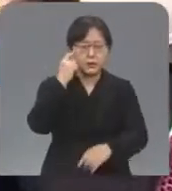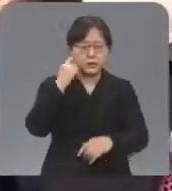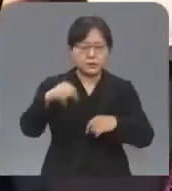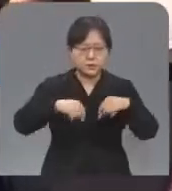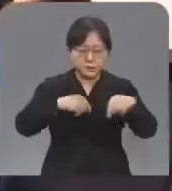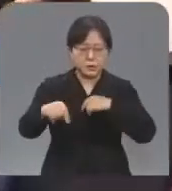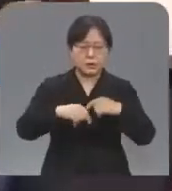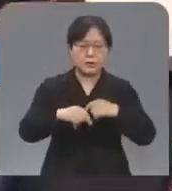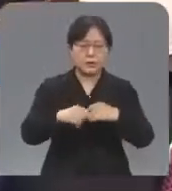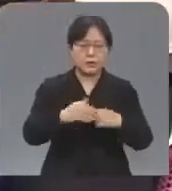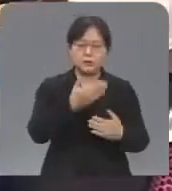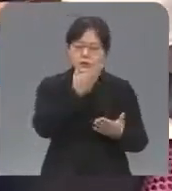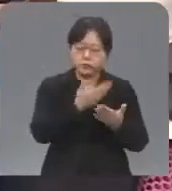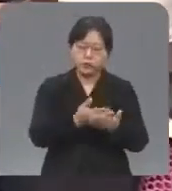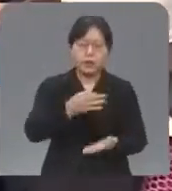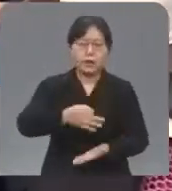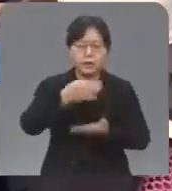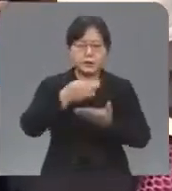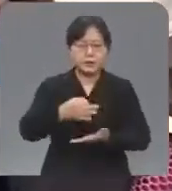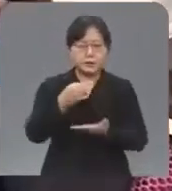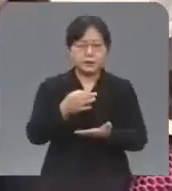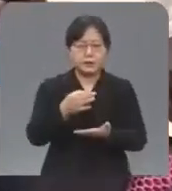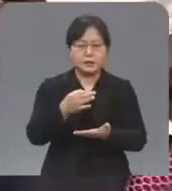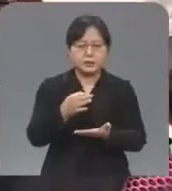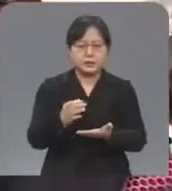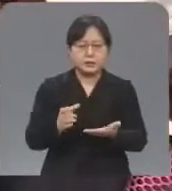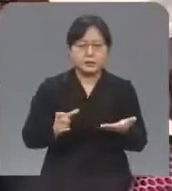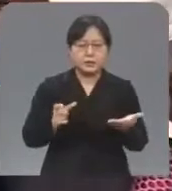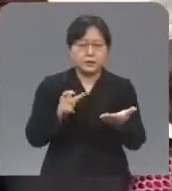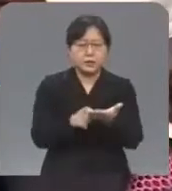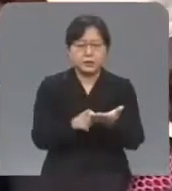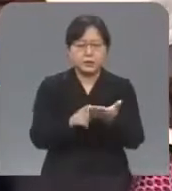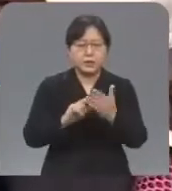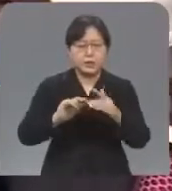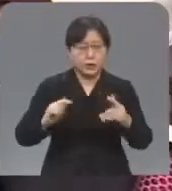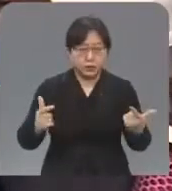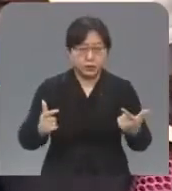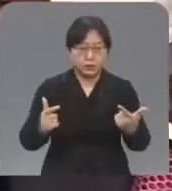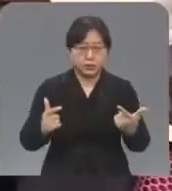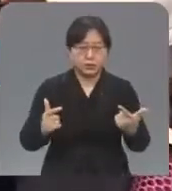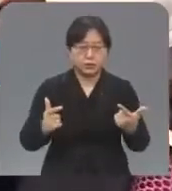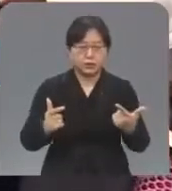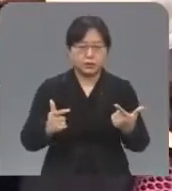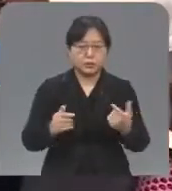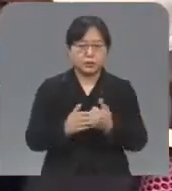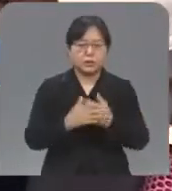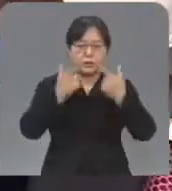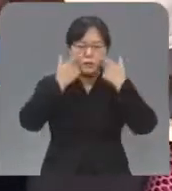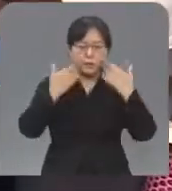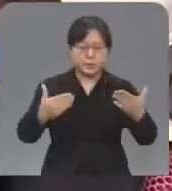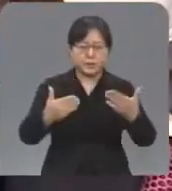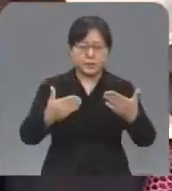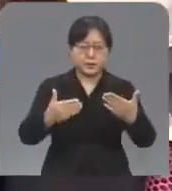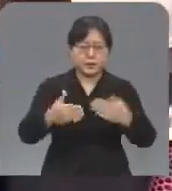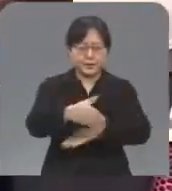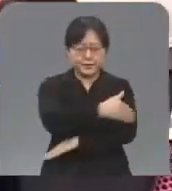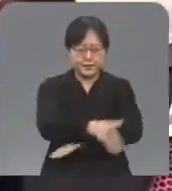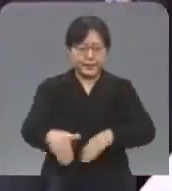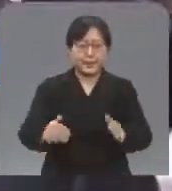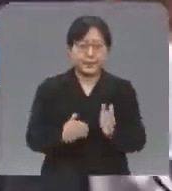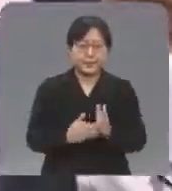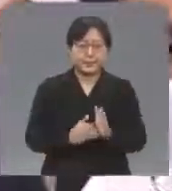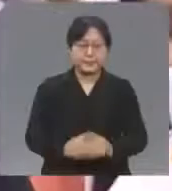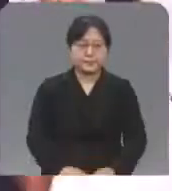정책이나 그런 핵심 가치에 반영되는 일이 없도록 제가 정확하게 선을